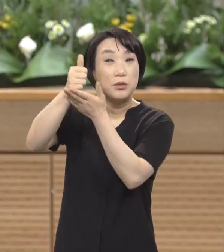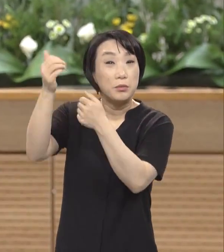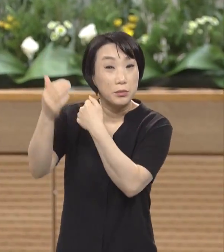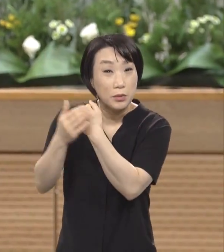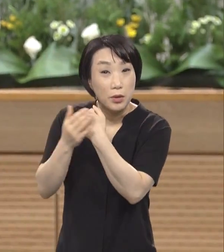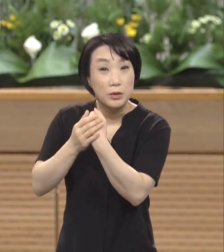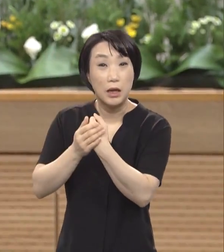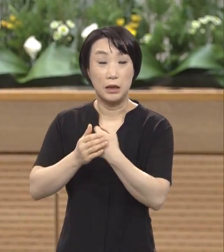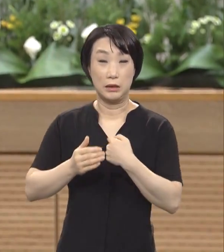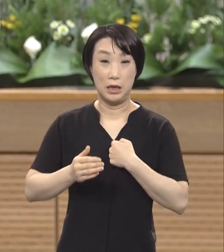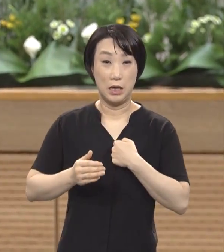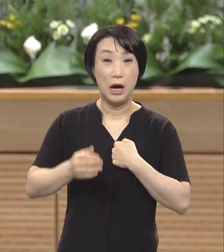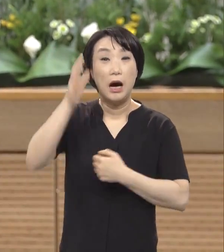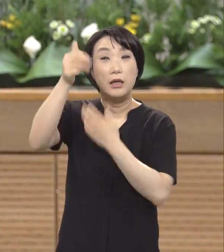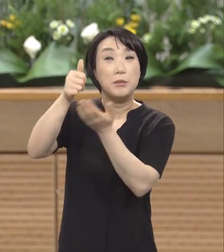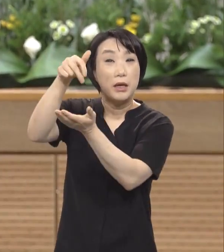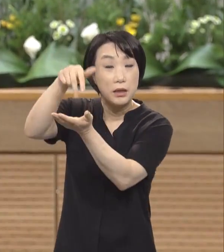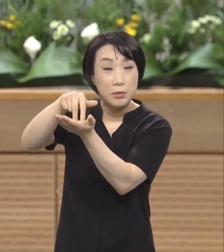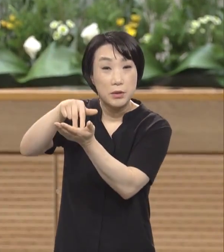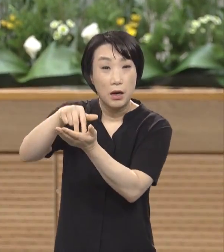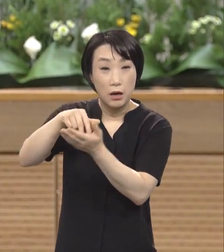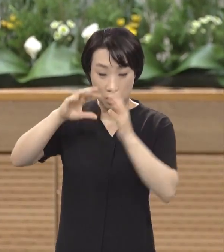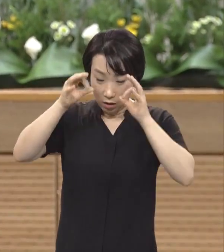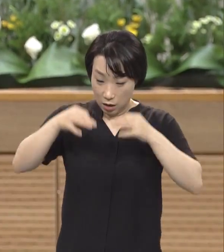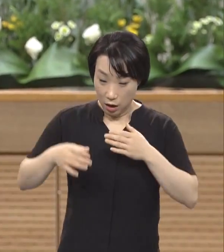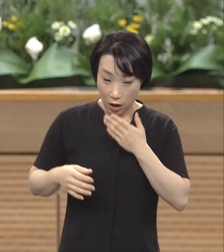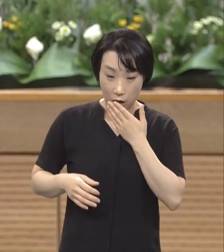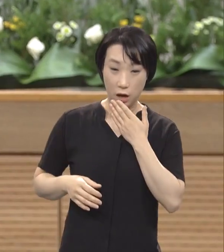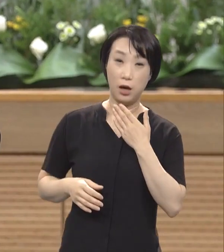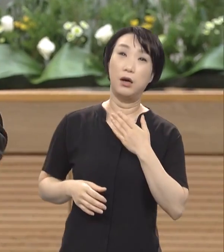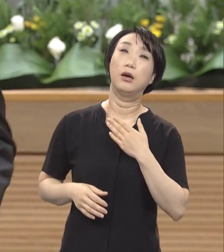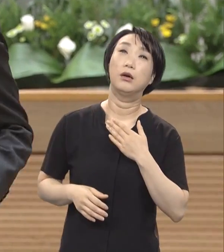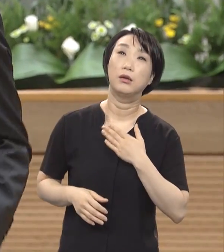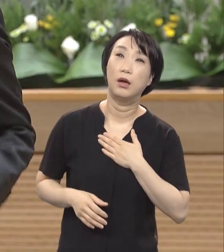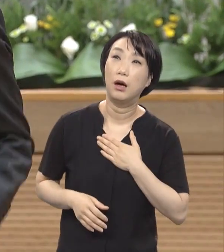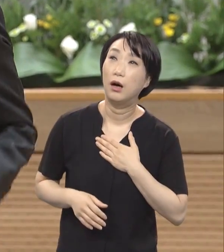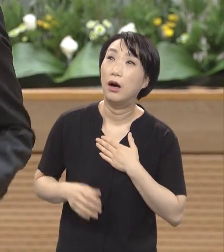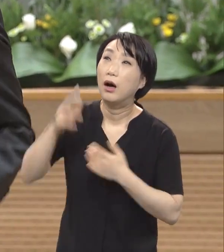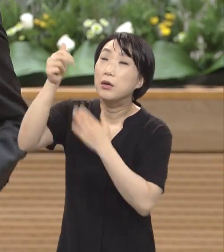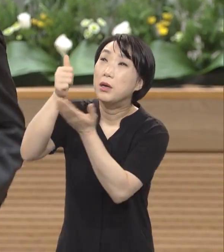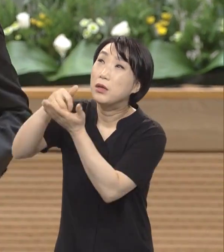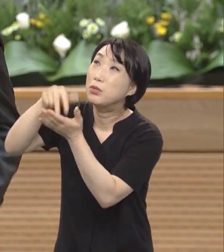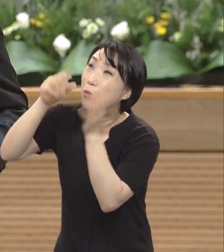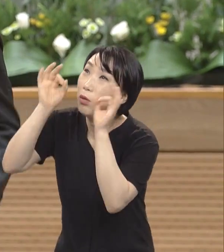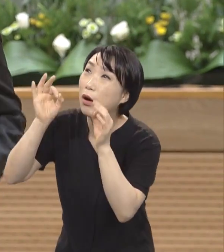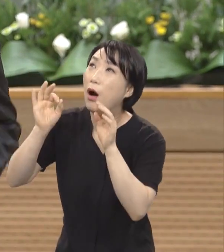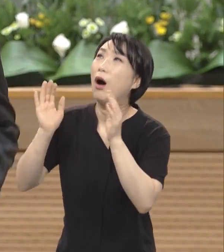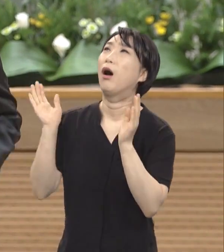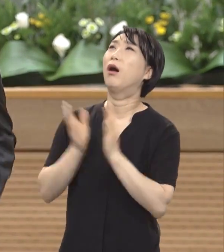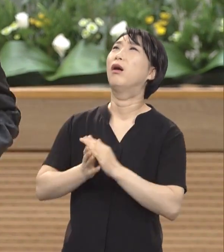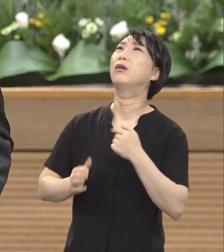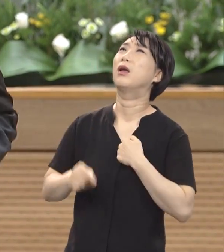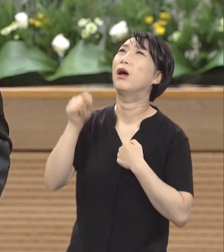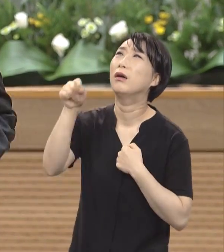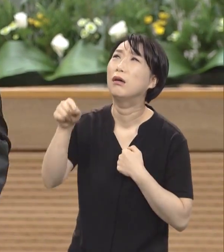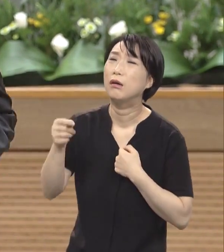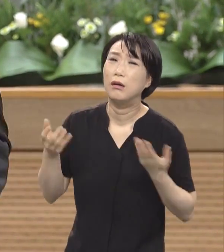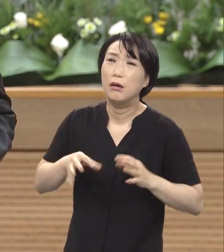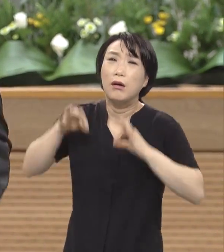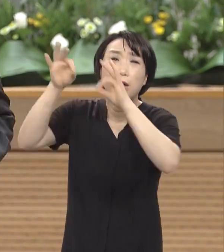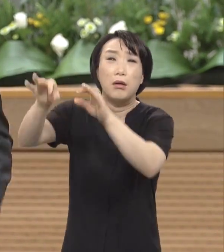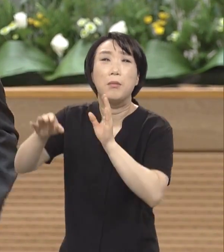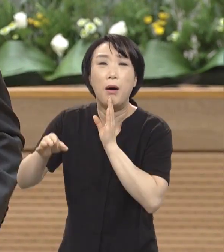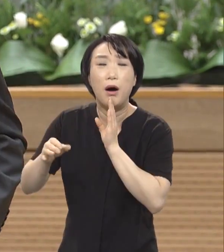성령으로부터 하나님의 사정을 보니 그 사정이 내 사정이요 내 사정이 하나님의